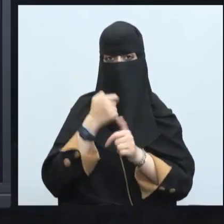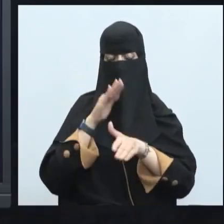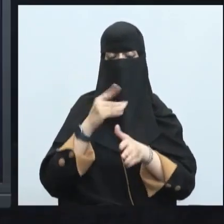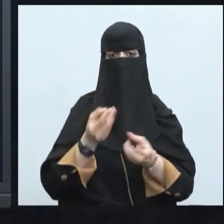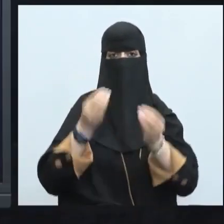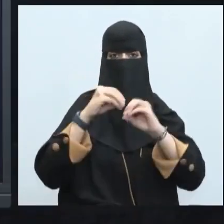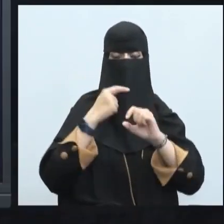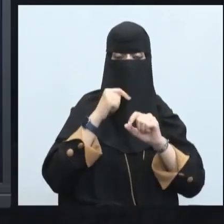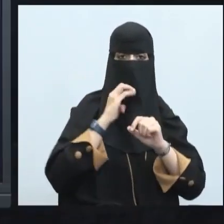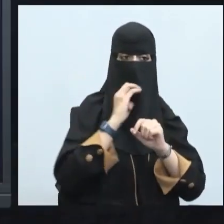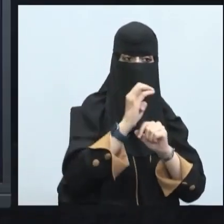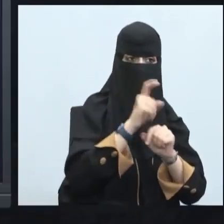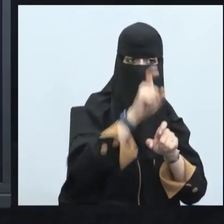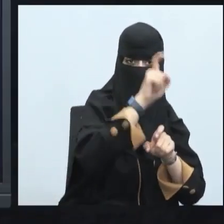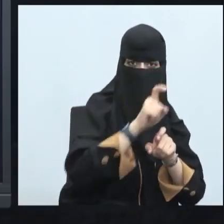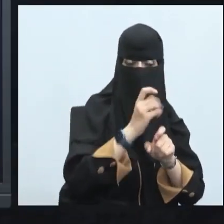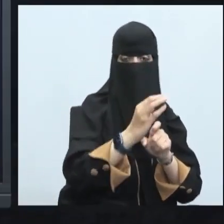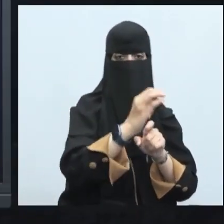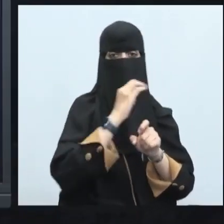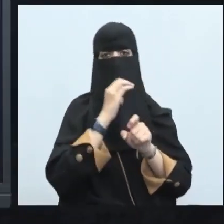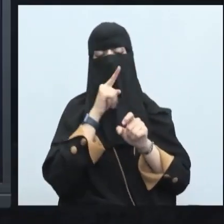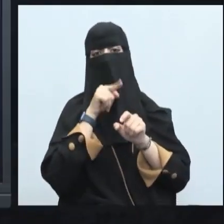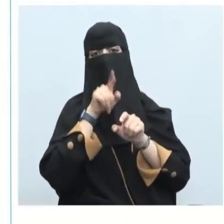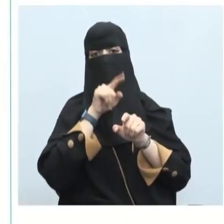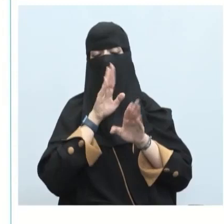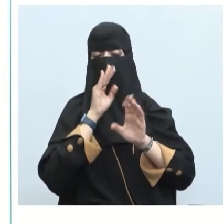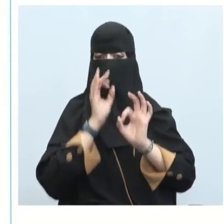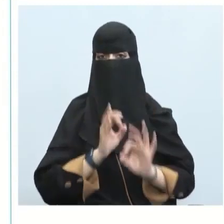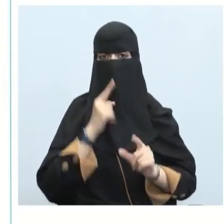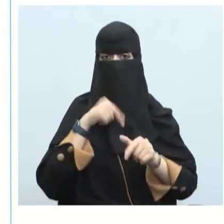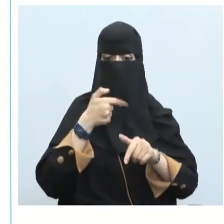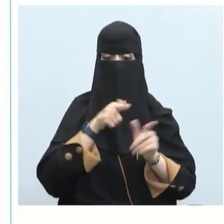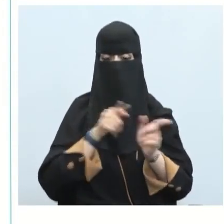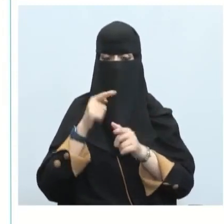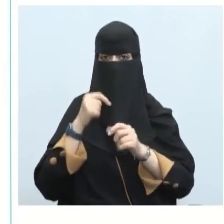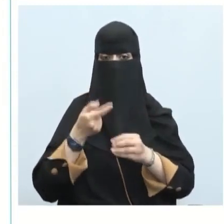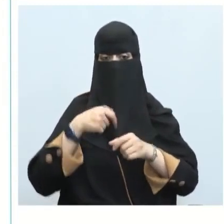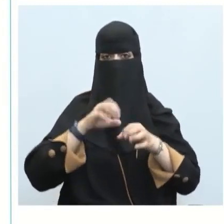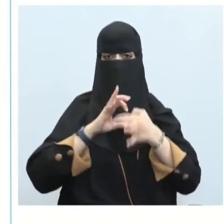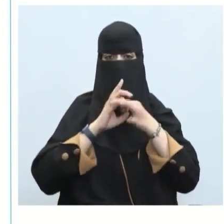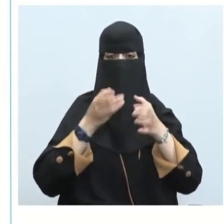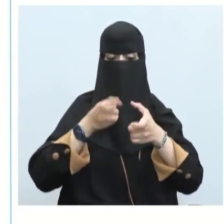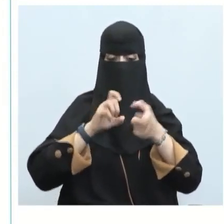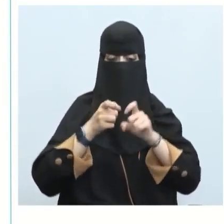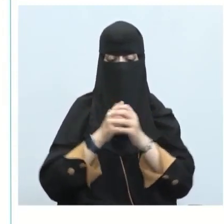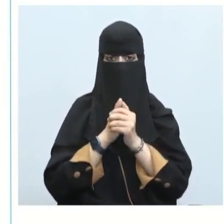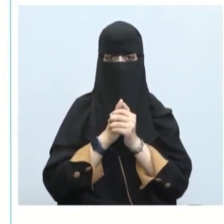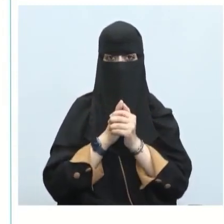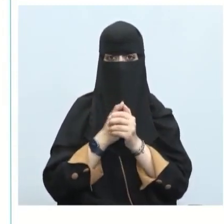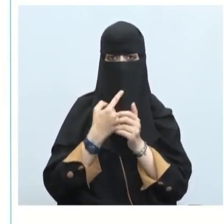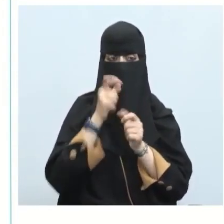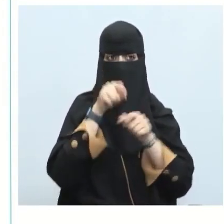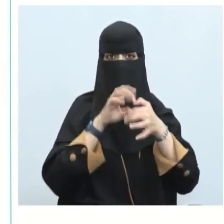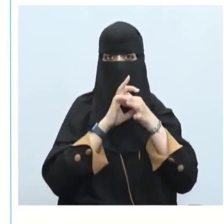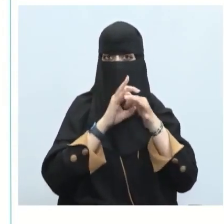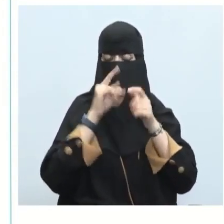الى الرد على اسئله العملاء مما يؤدي الى تكوين ثقه